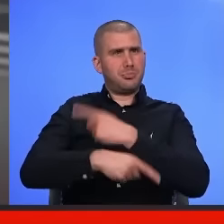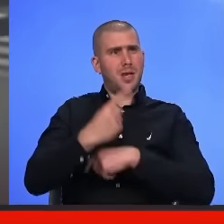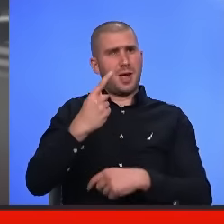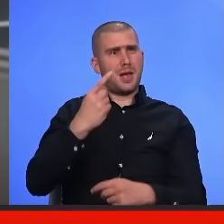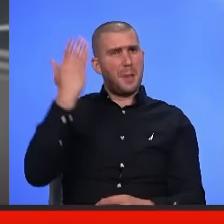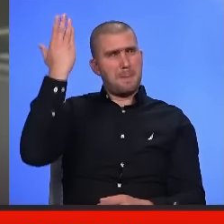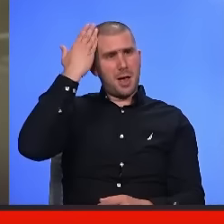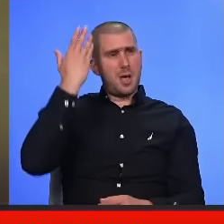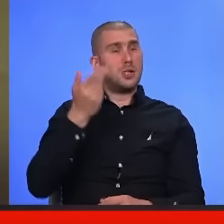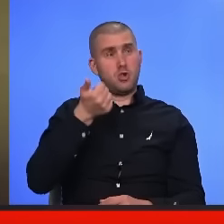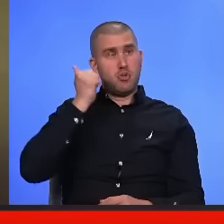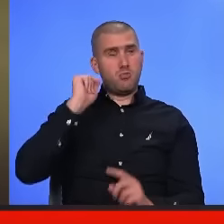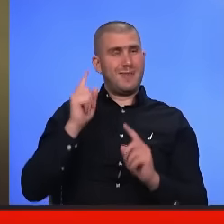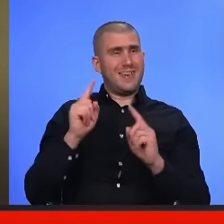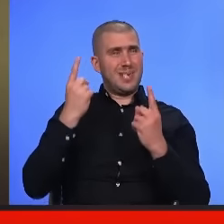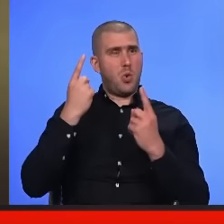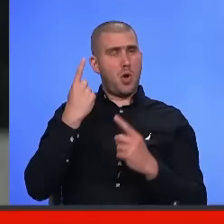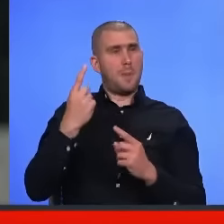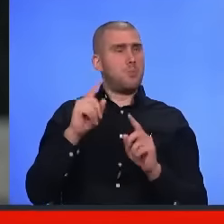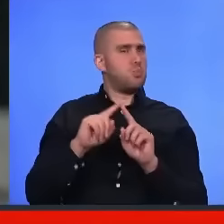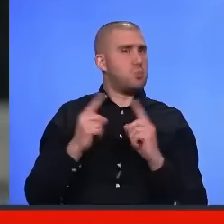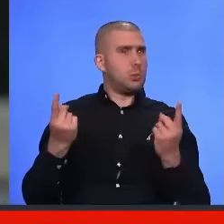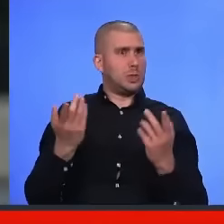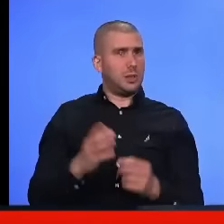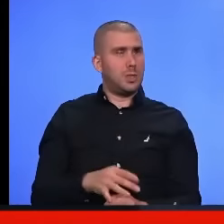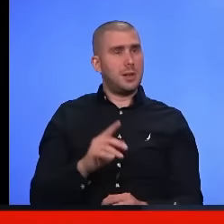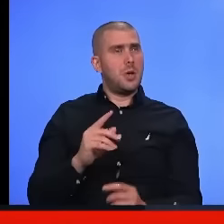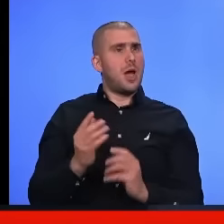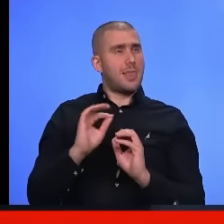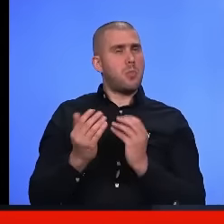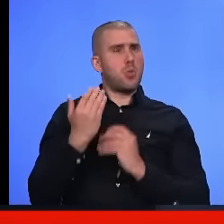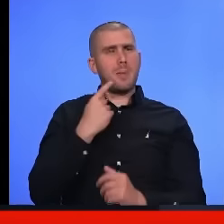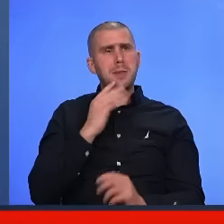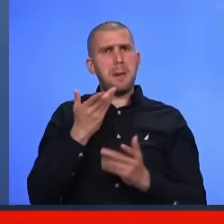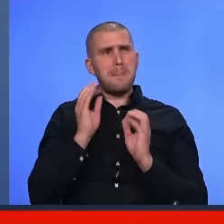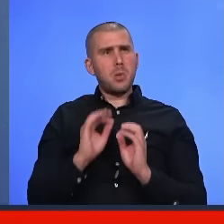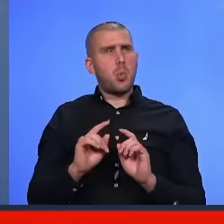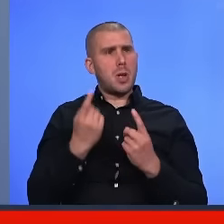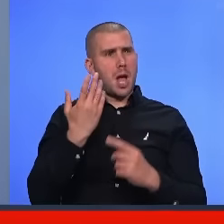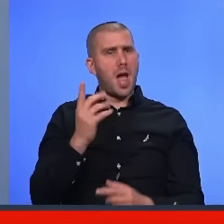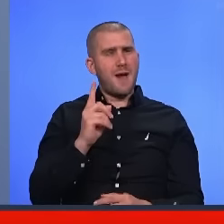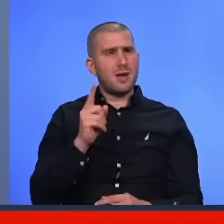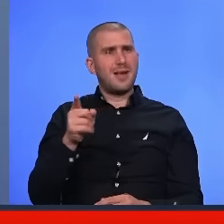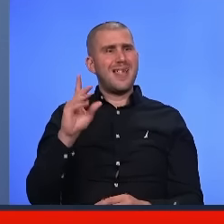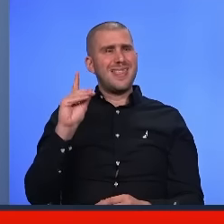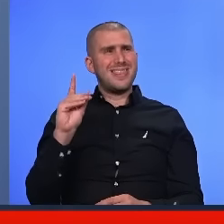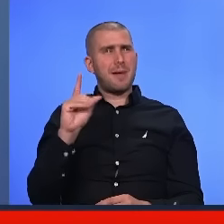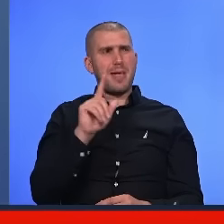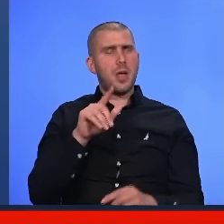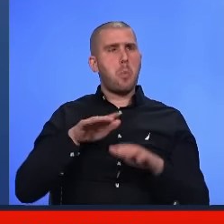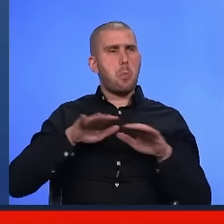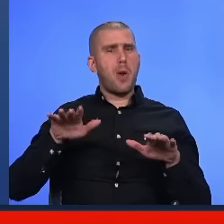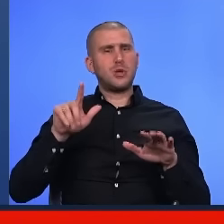head. שום שוב אירוע מטריד ובעיקר מוזר. עוד מוקדם לקבוע מה בדיוק קרה שם, אבל הפעם דרימליינר,